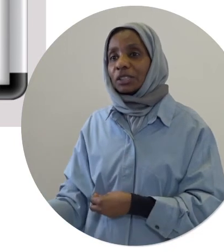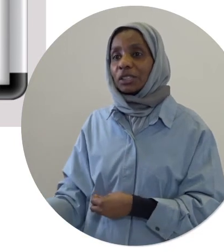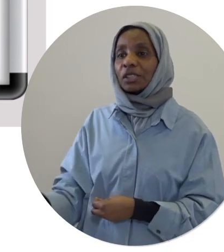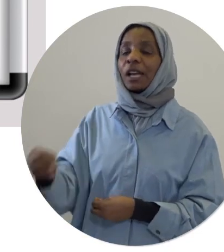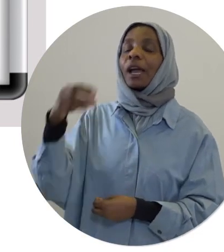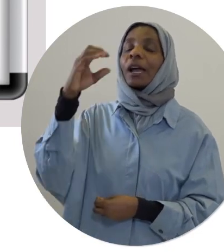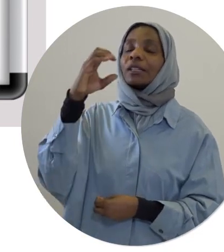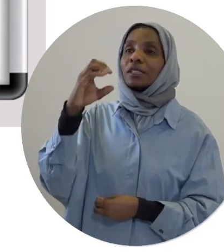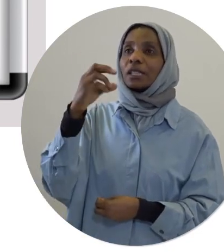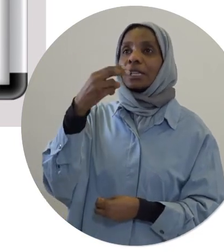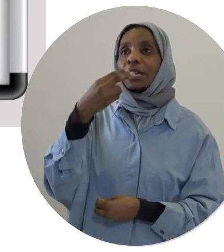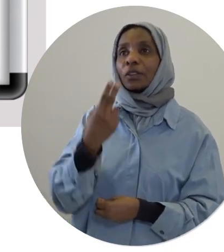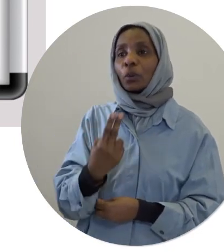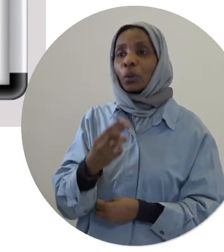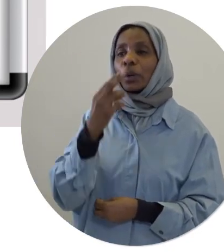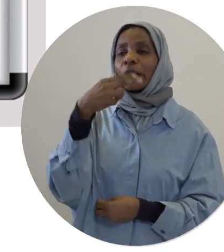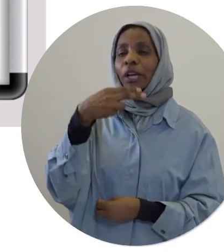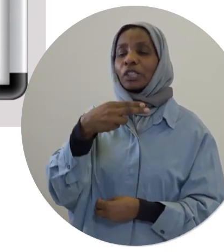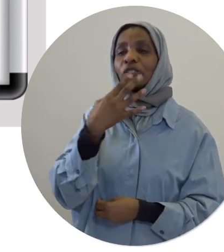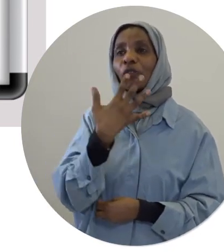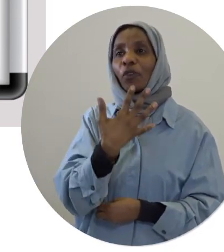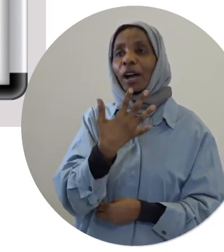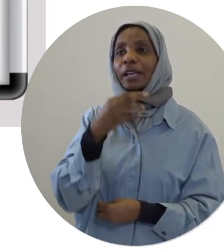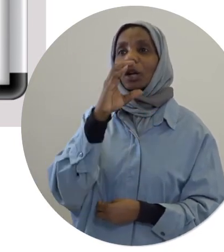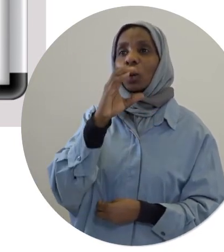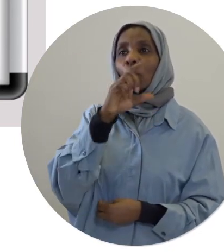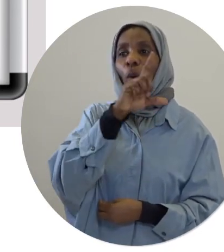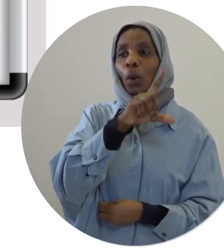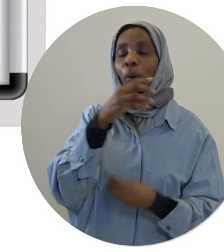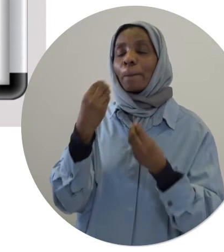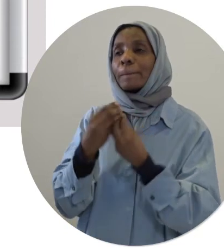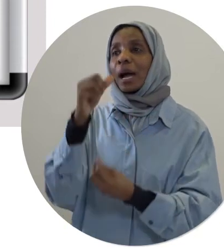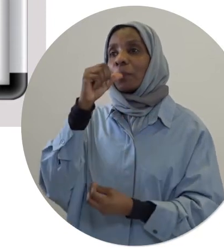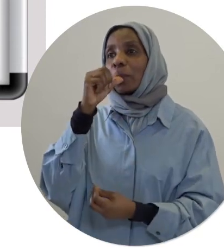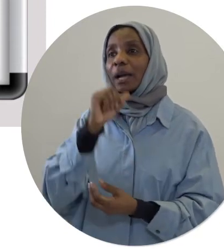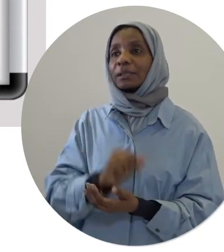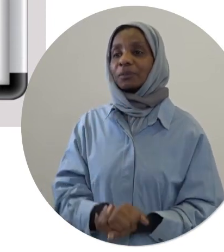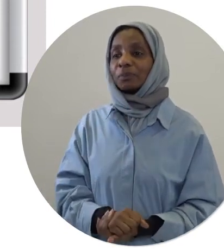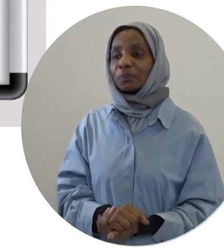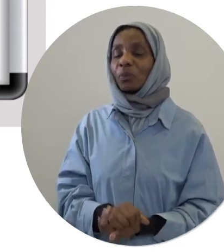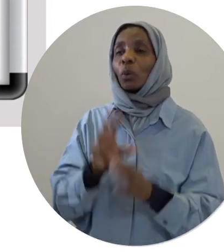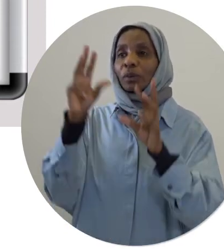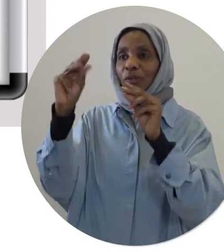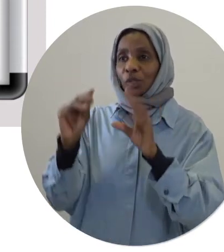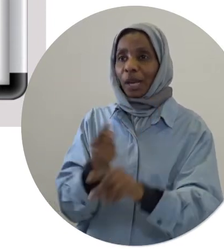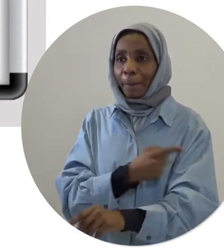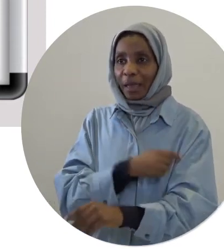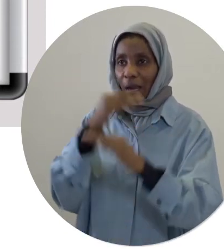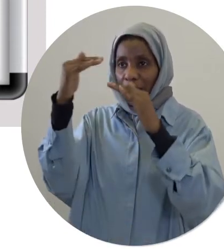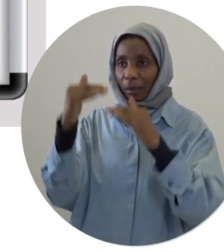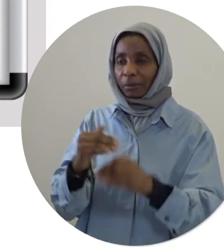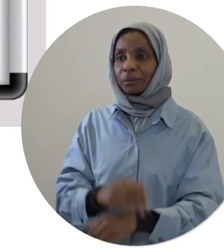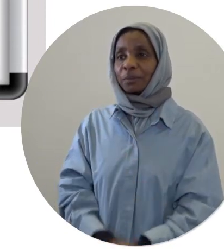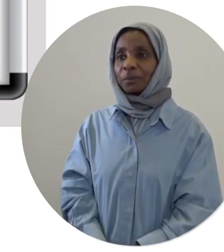الإيثيل والماء، وكذلك كحول البنزايل مع بروميد الهيدروجين سيتكون بروميد البنزايل